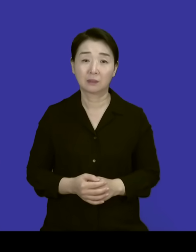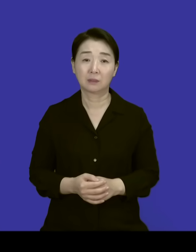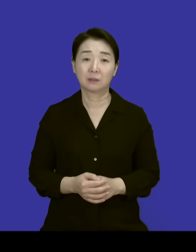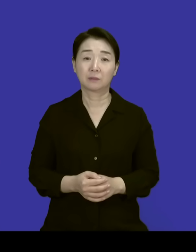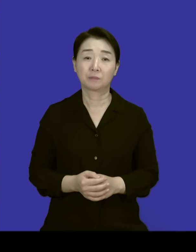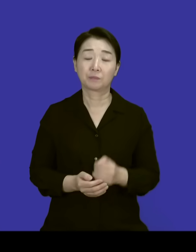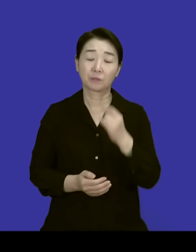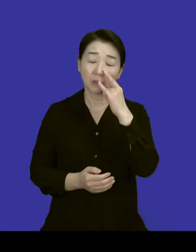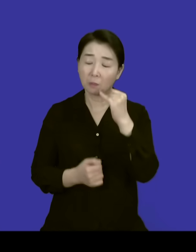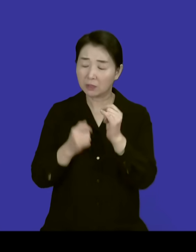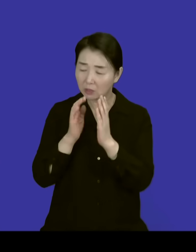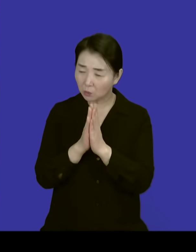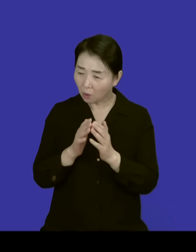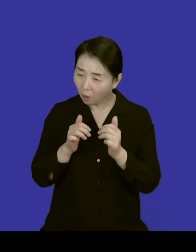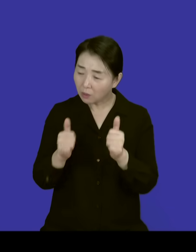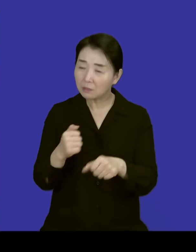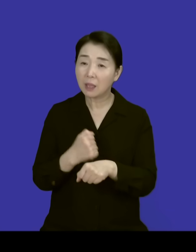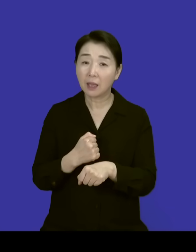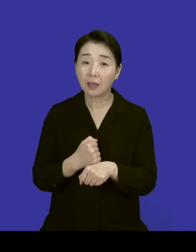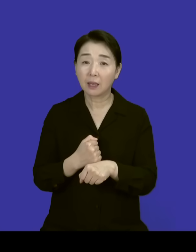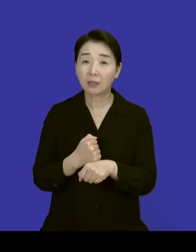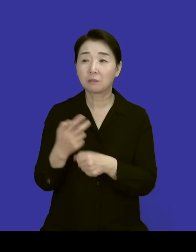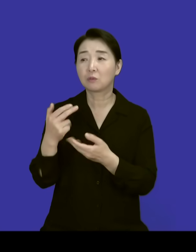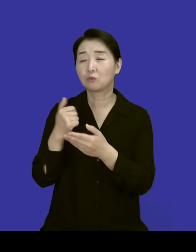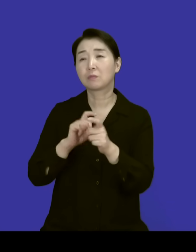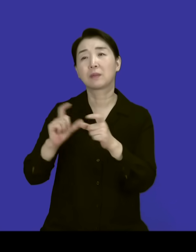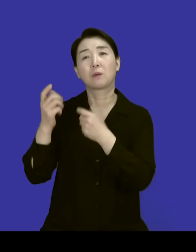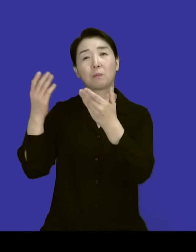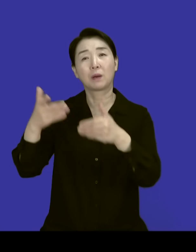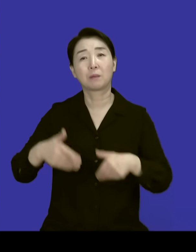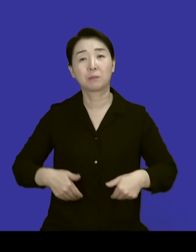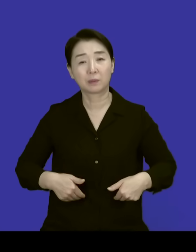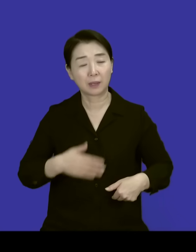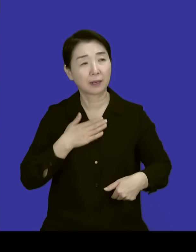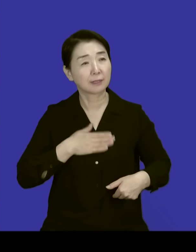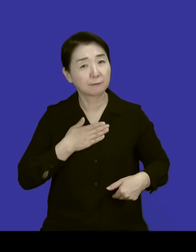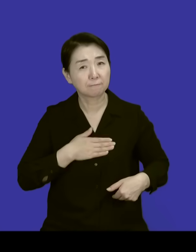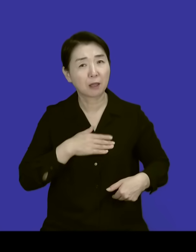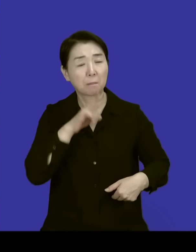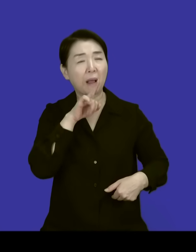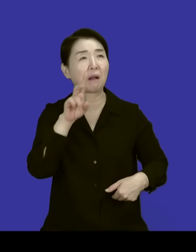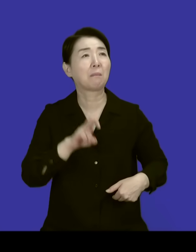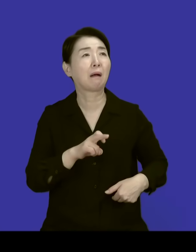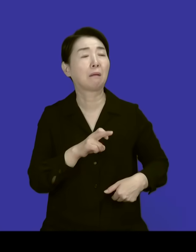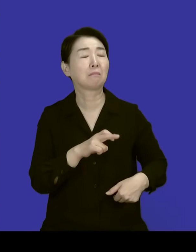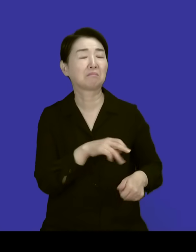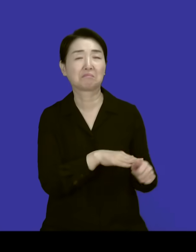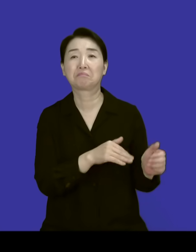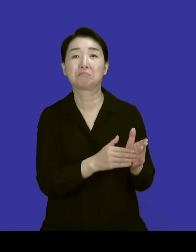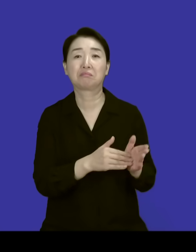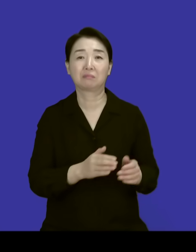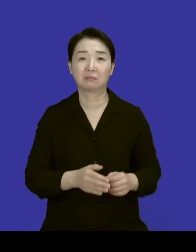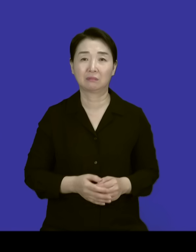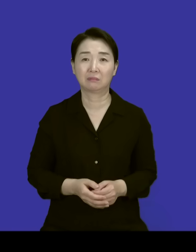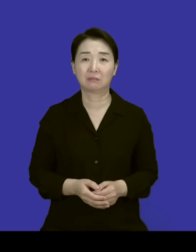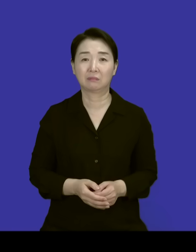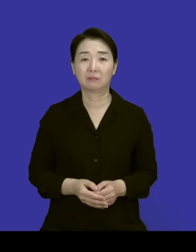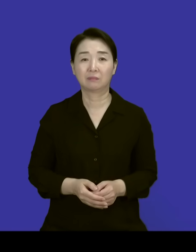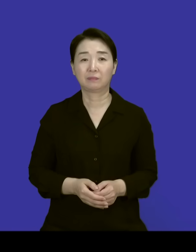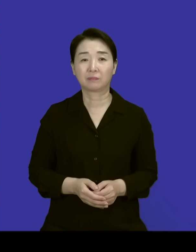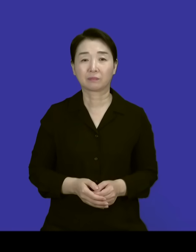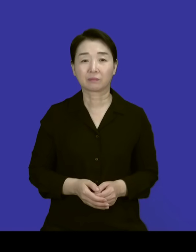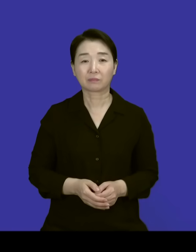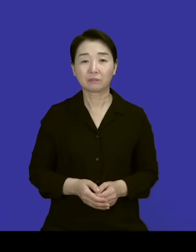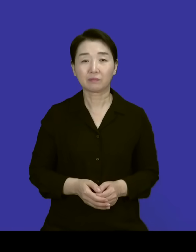어머니는 그래도 기도 열심히 해야지. 그러면 주님한테 더 해야지. 알았어요. 말만 하고. 네. 뭐 오히려